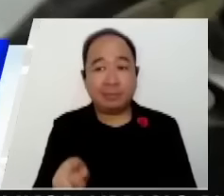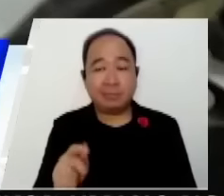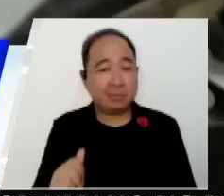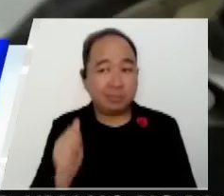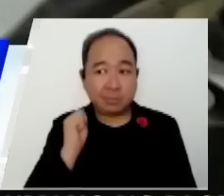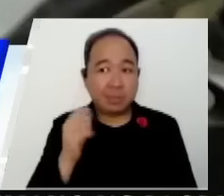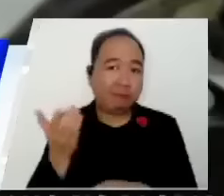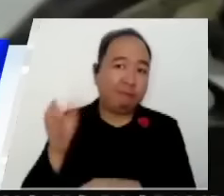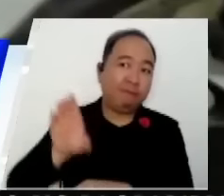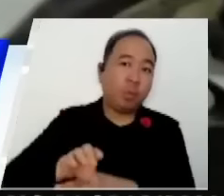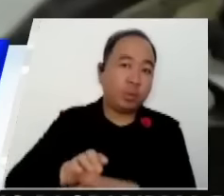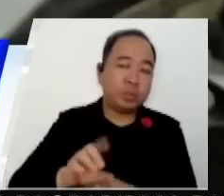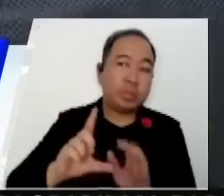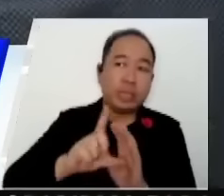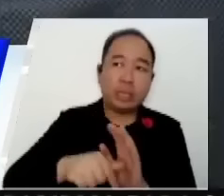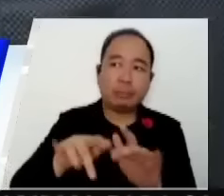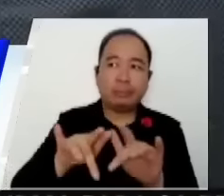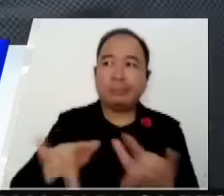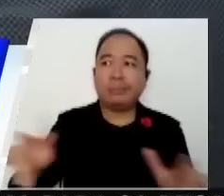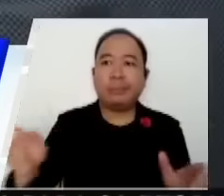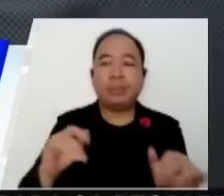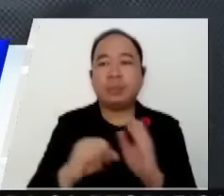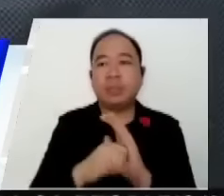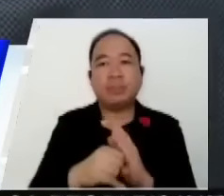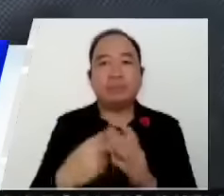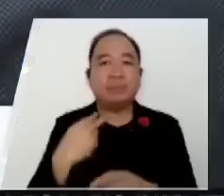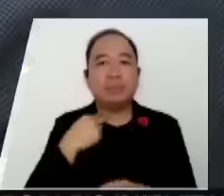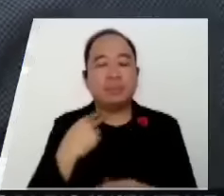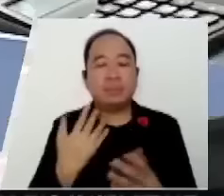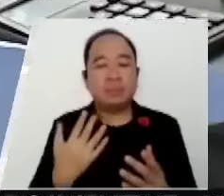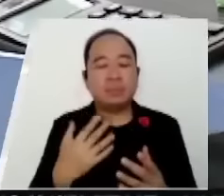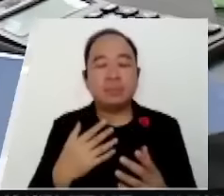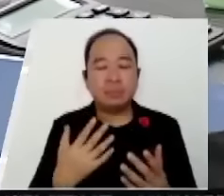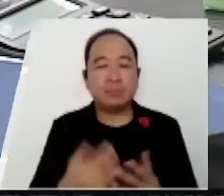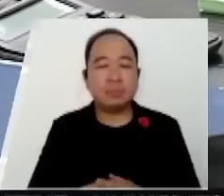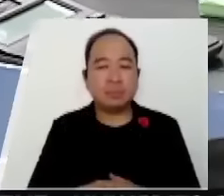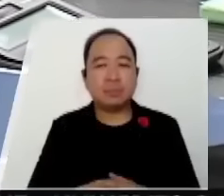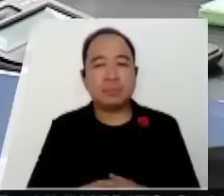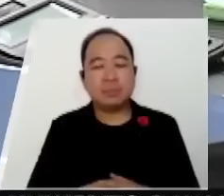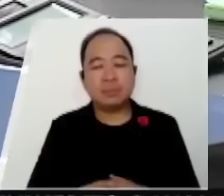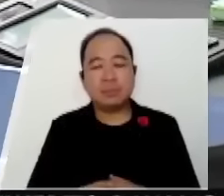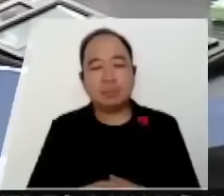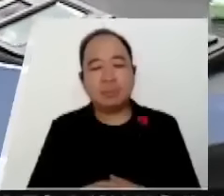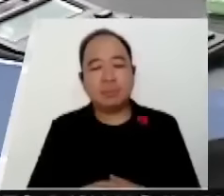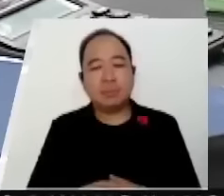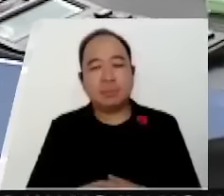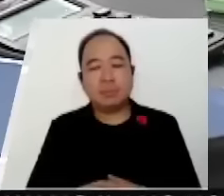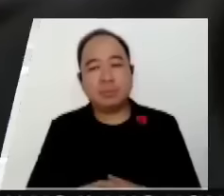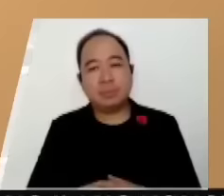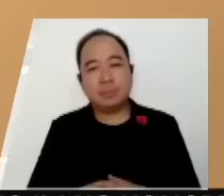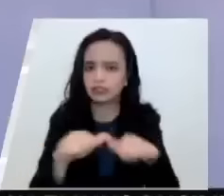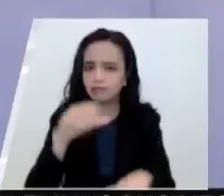ng sasakyan ng mga tao sa baba. Para sa GMA Integrated News, Joseph Morong, Nakatutok 24 Oras.